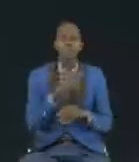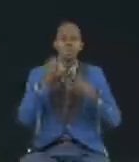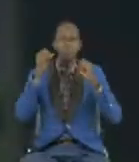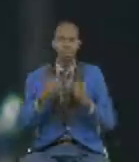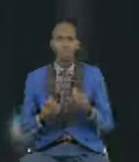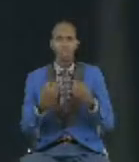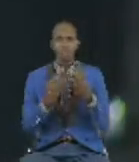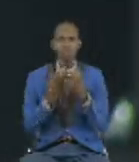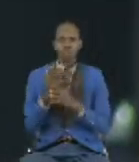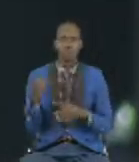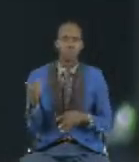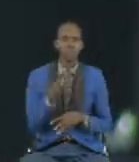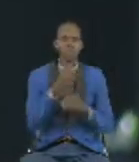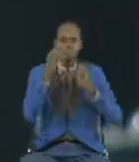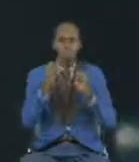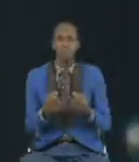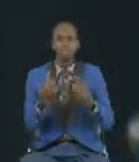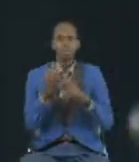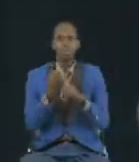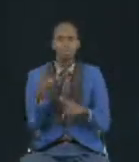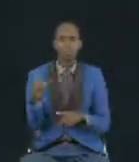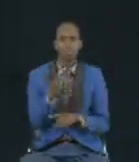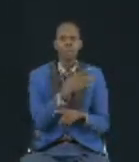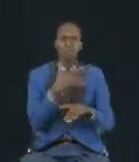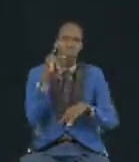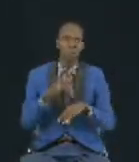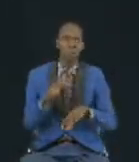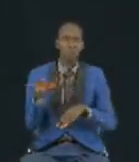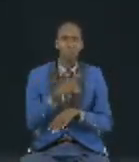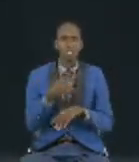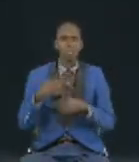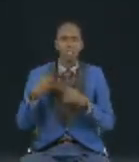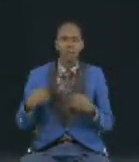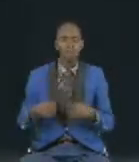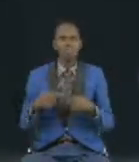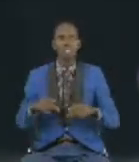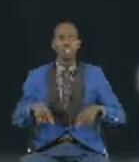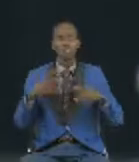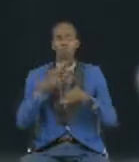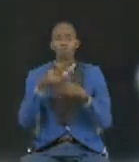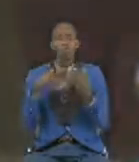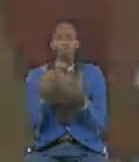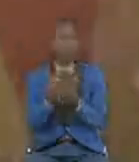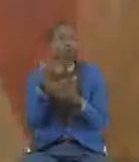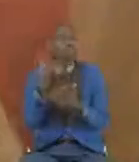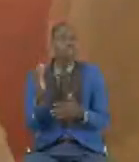la puissance sortait à travers eux, la puissance venait d'eux et touchait les cœurs et les vies des autres, des